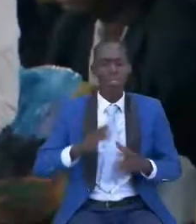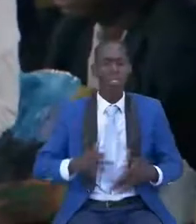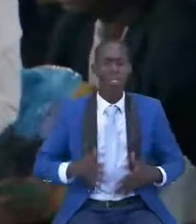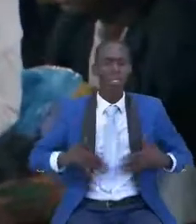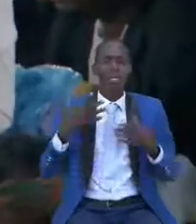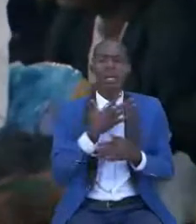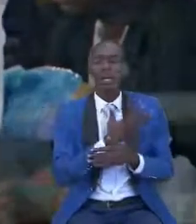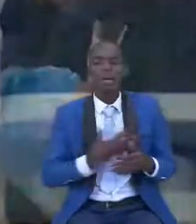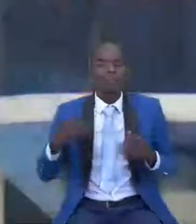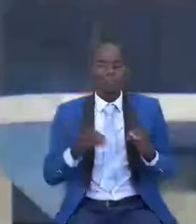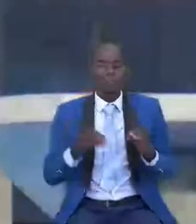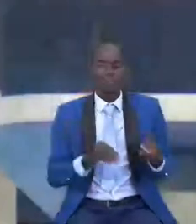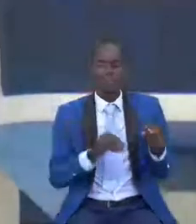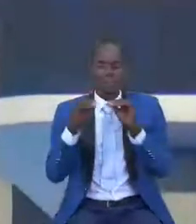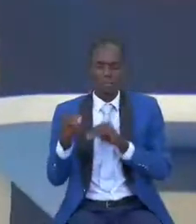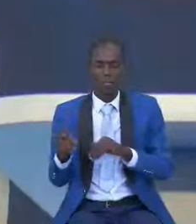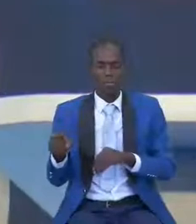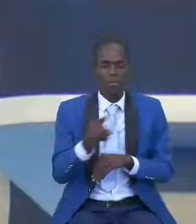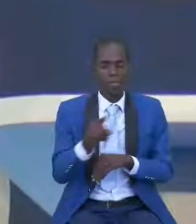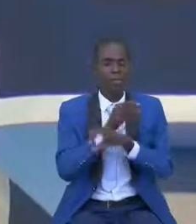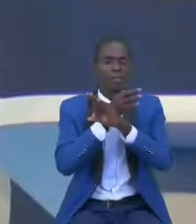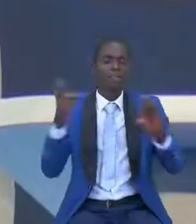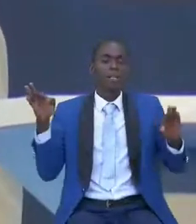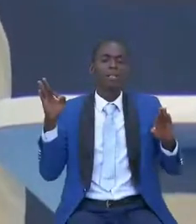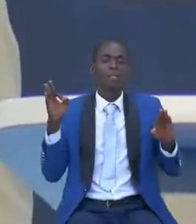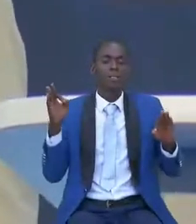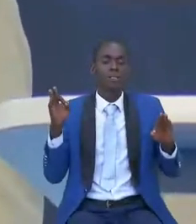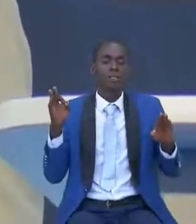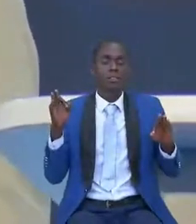les œuvres du diable de leur vie. Et